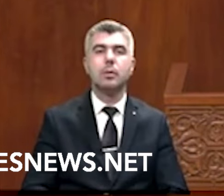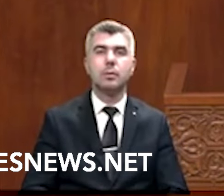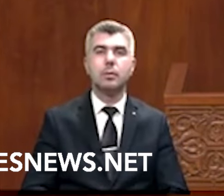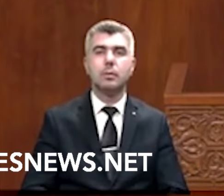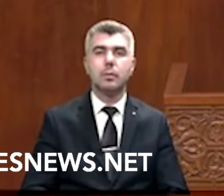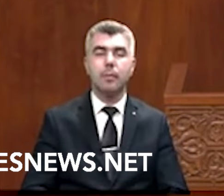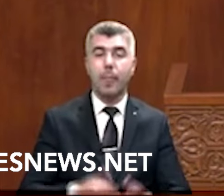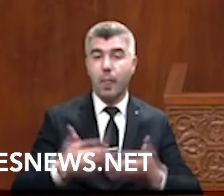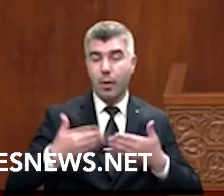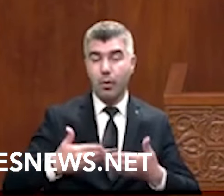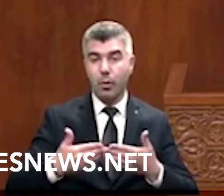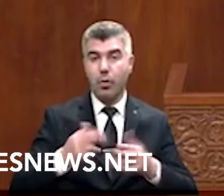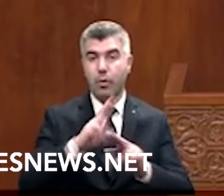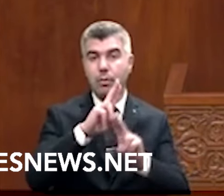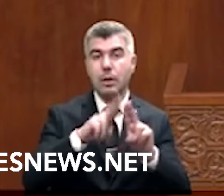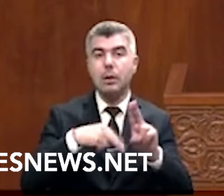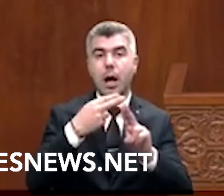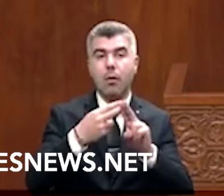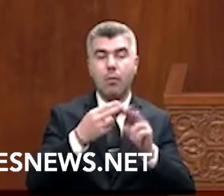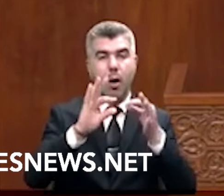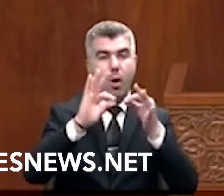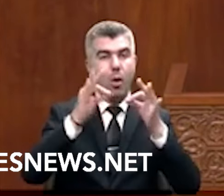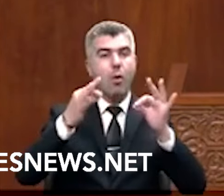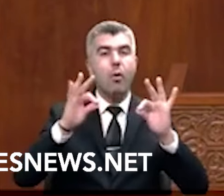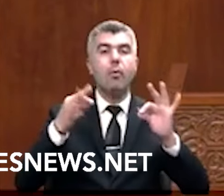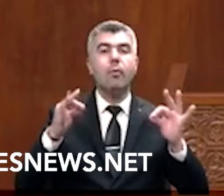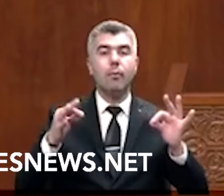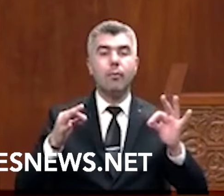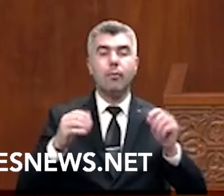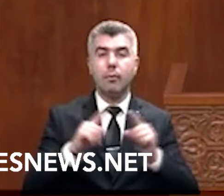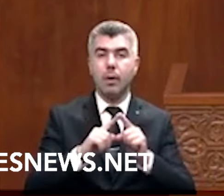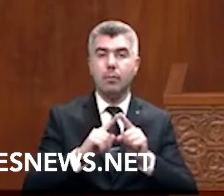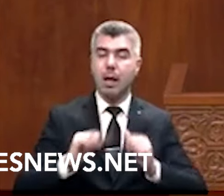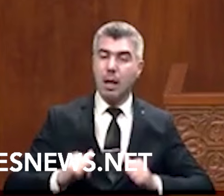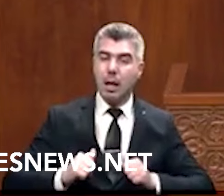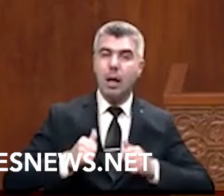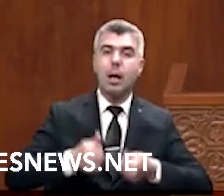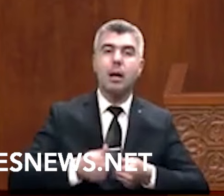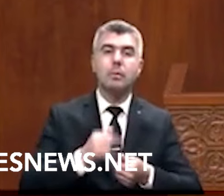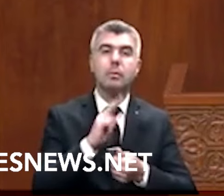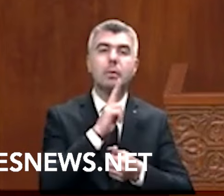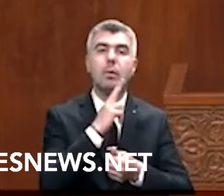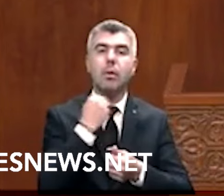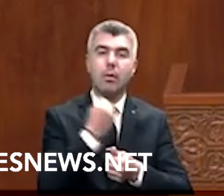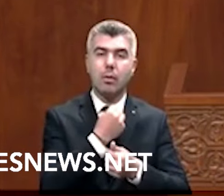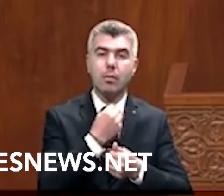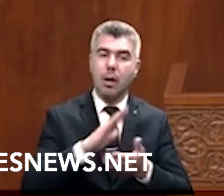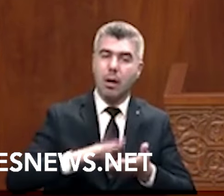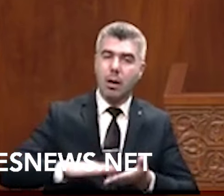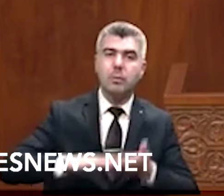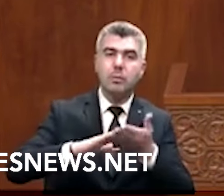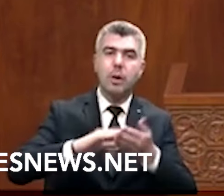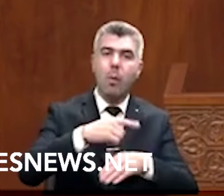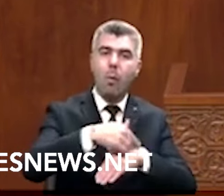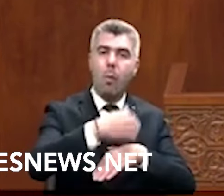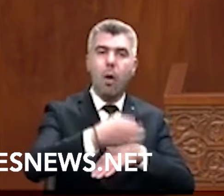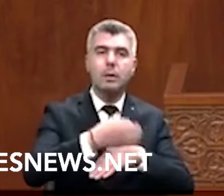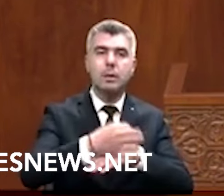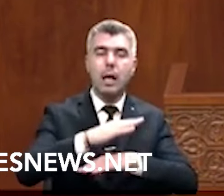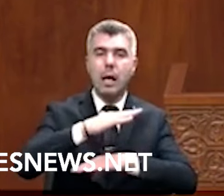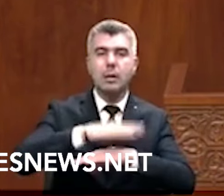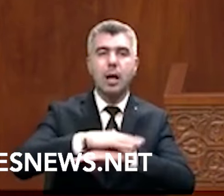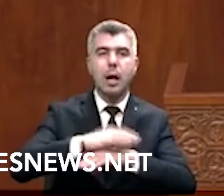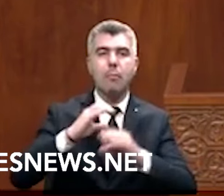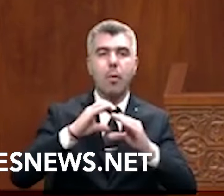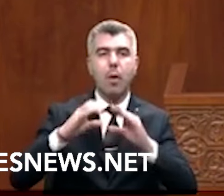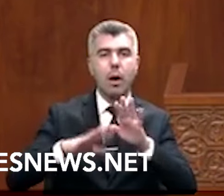جوابكم اليوم مفصلا ومعبرا عن اراده الحكومه في الارتقاء بماسه الحوار الاجتماعي